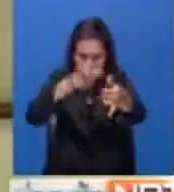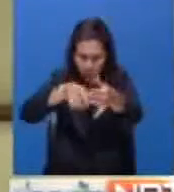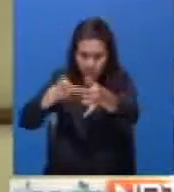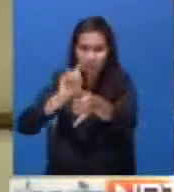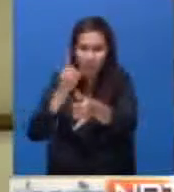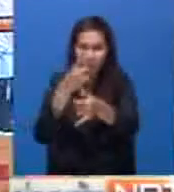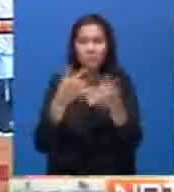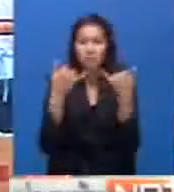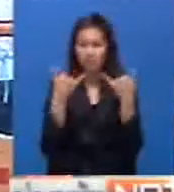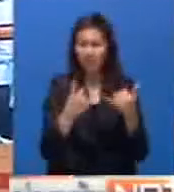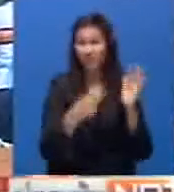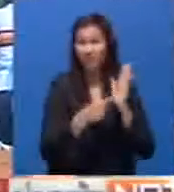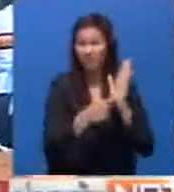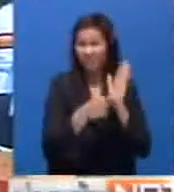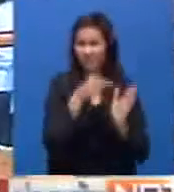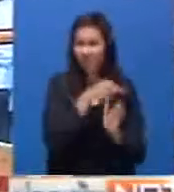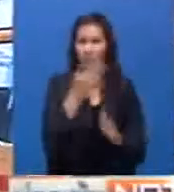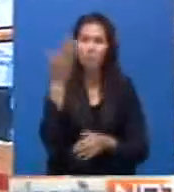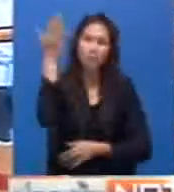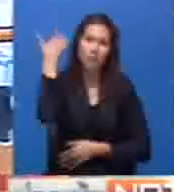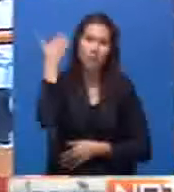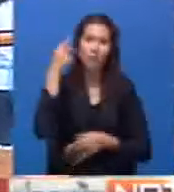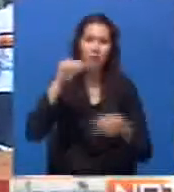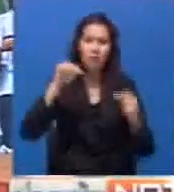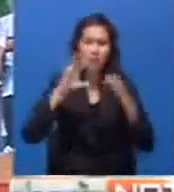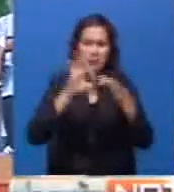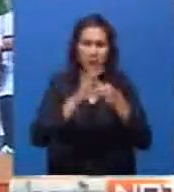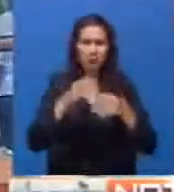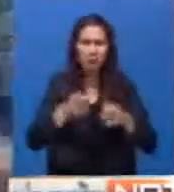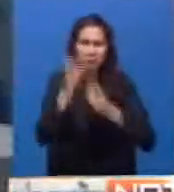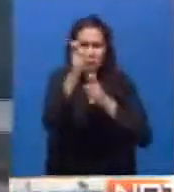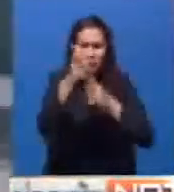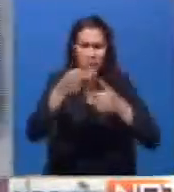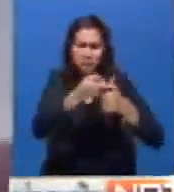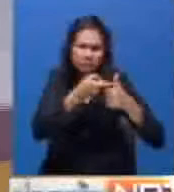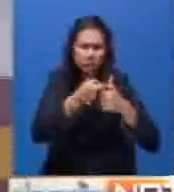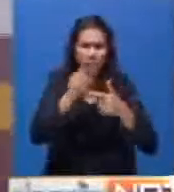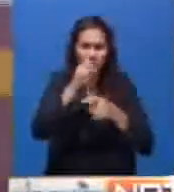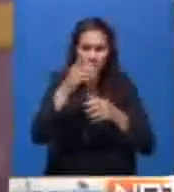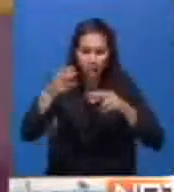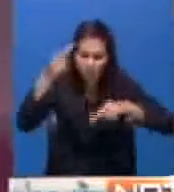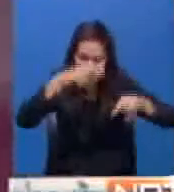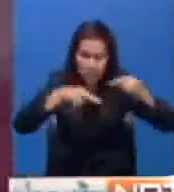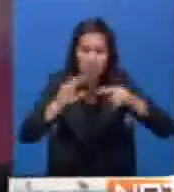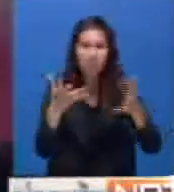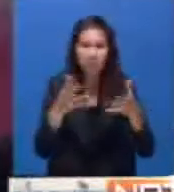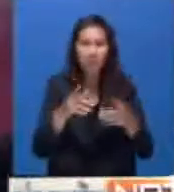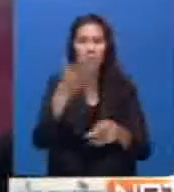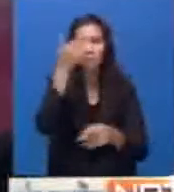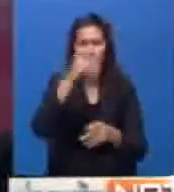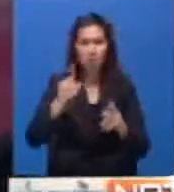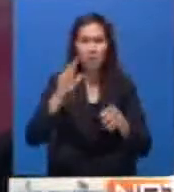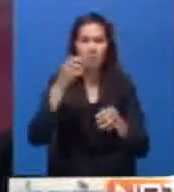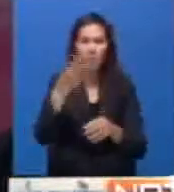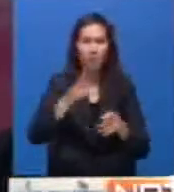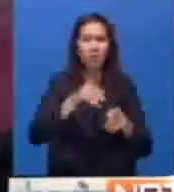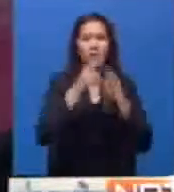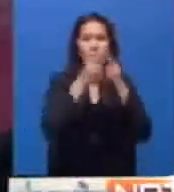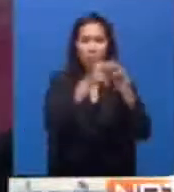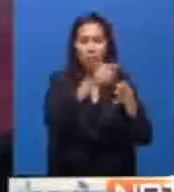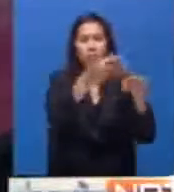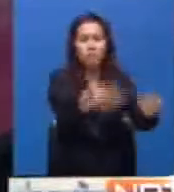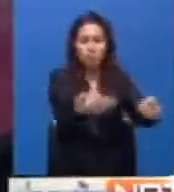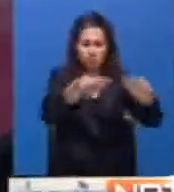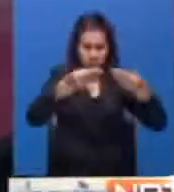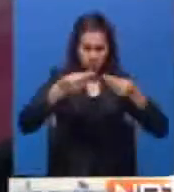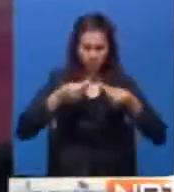นายวันชัยไม่ได้มีการตรวจประวัติอาชญากรรมที่เข้มงวดเพราะพนักงานเป็นผู้นำเอกสารมามอบให้เจ้าหน้าที่เองซึ่ง